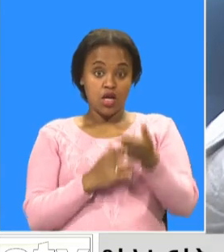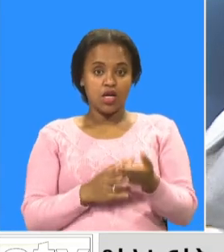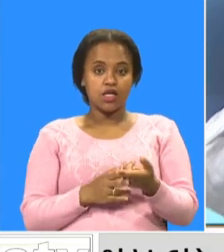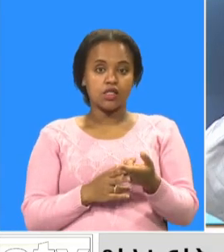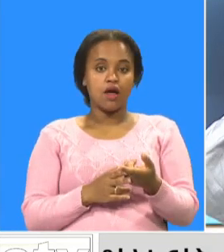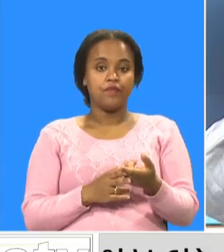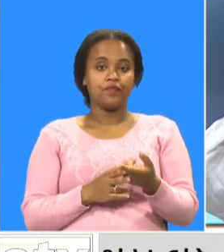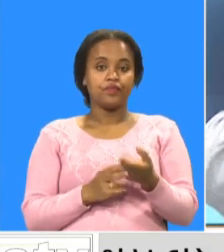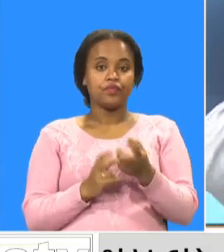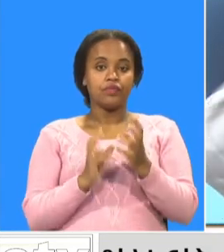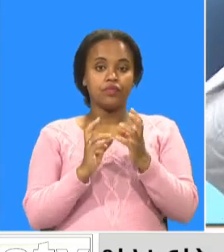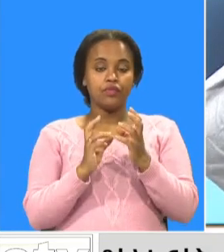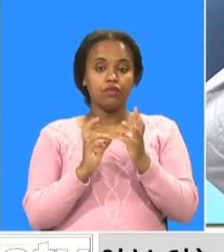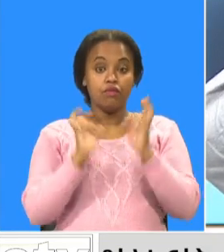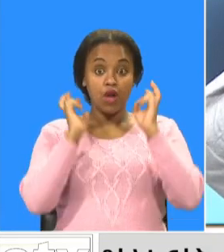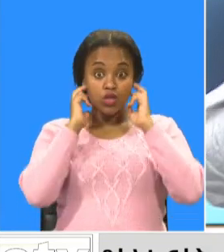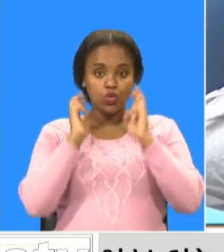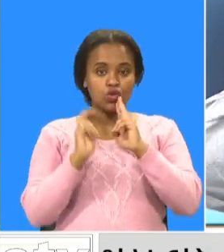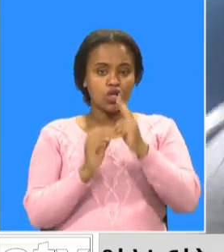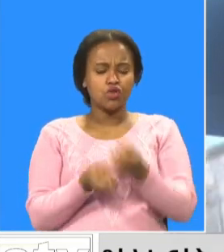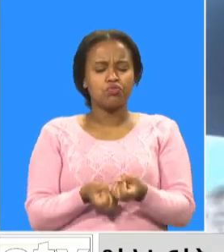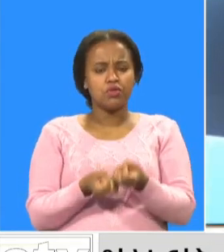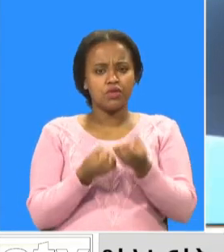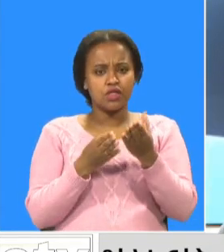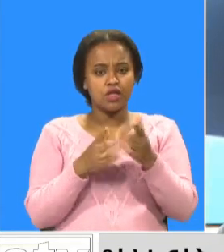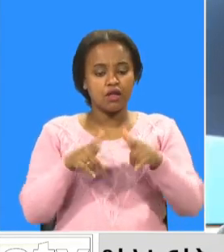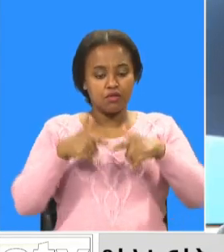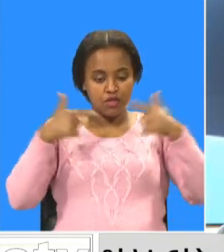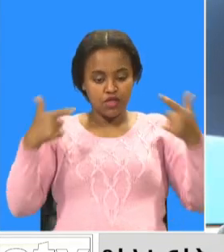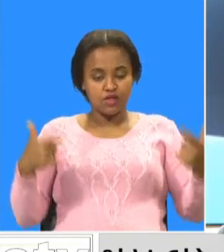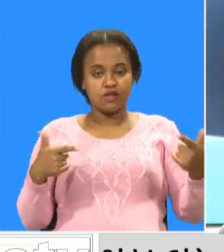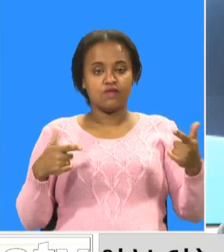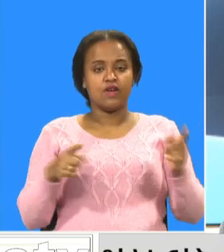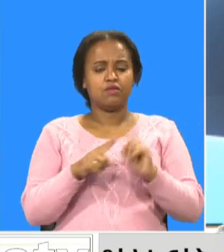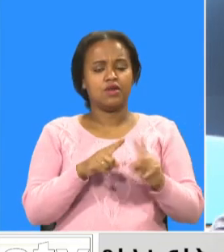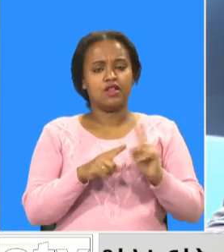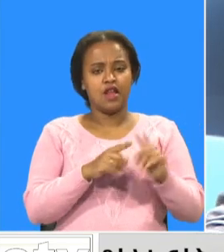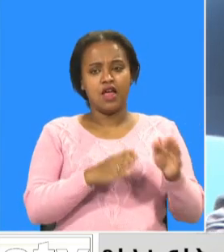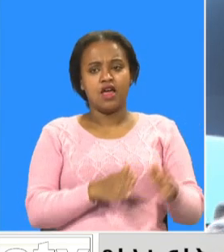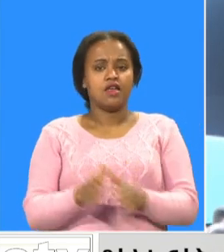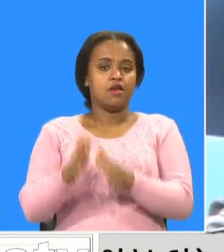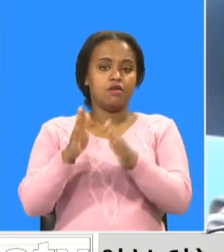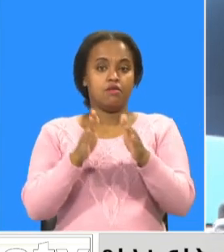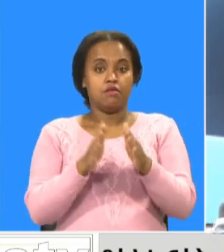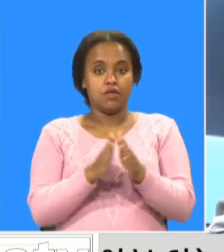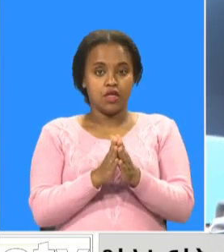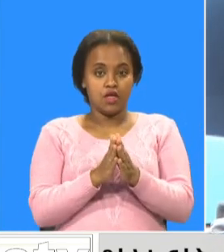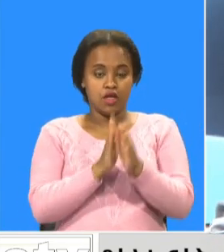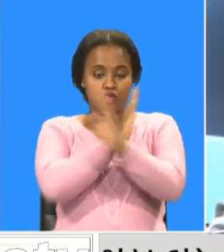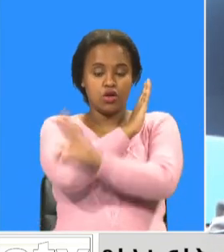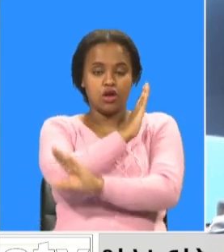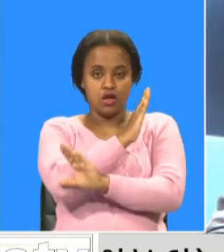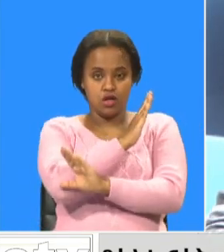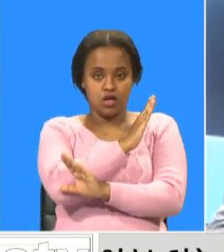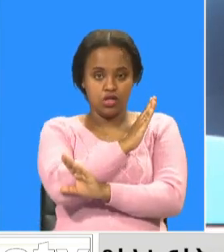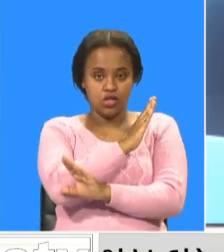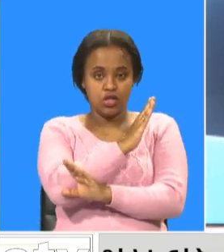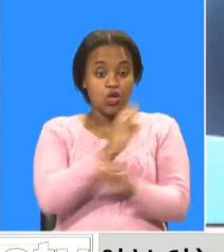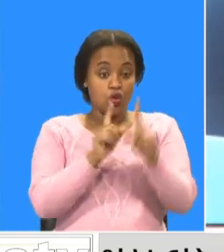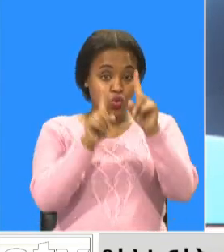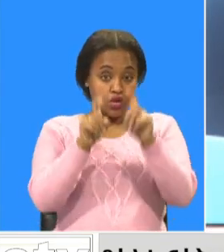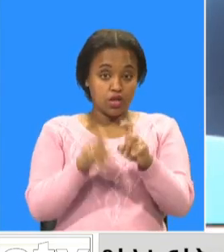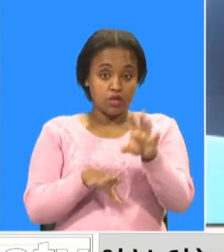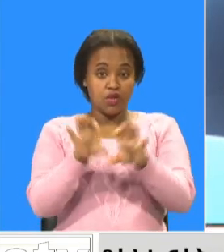ማስኮች ናቸው በስፋት ወደ ሀገራችን በተለያየ መንገድ እንግዲህ ቁጥጥር የሚደረግበትም ዋና ዓላማ